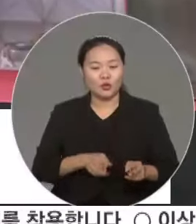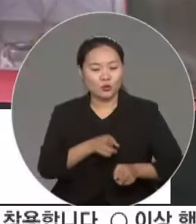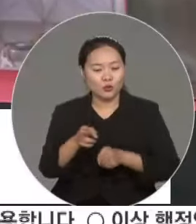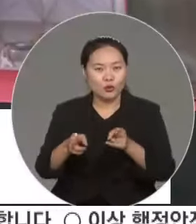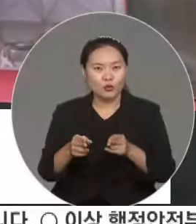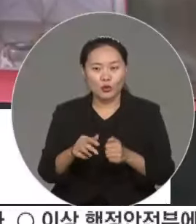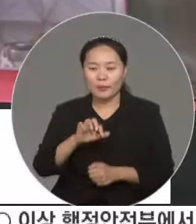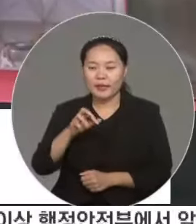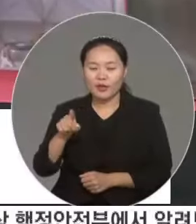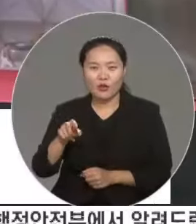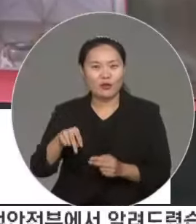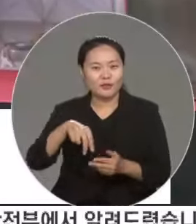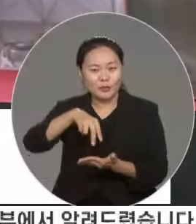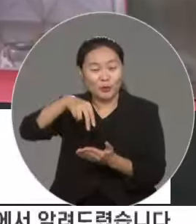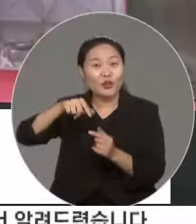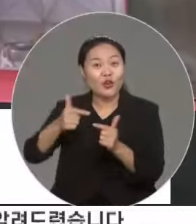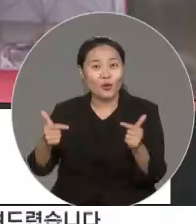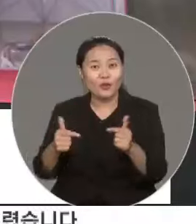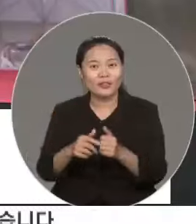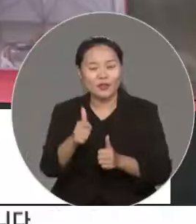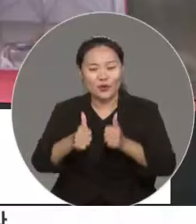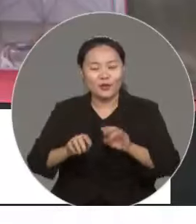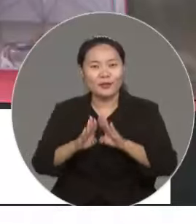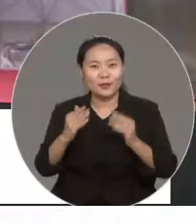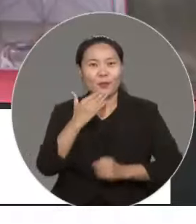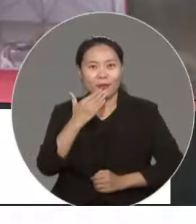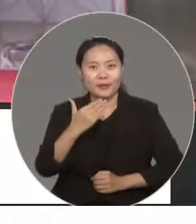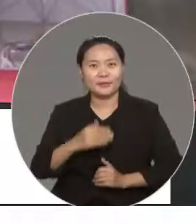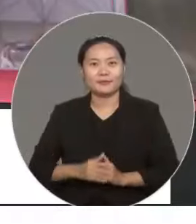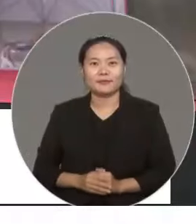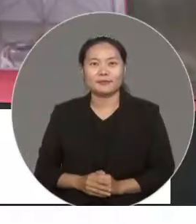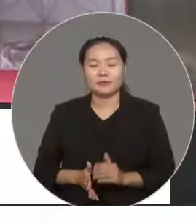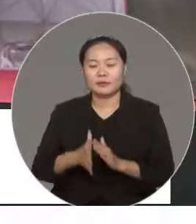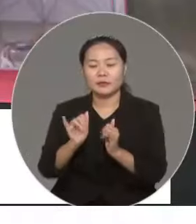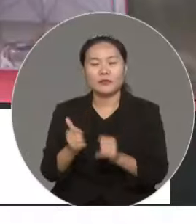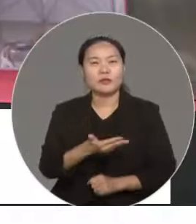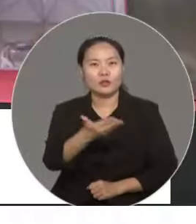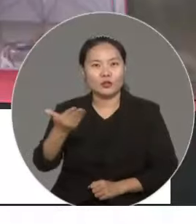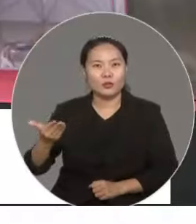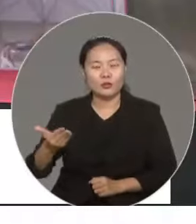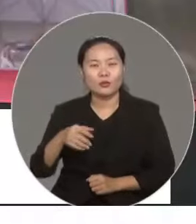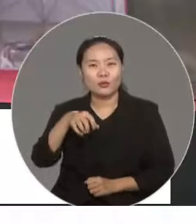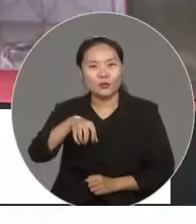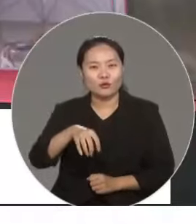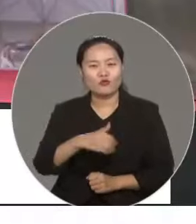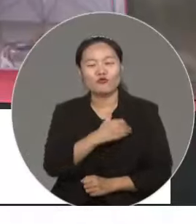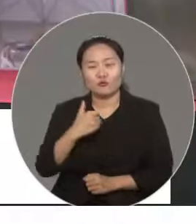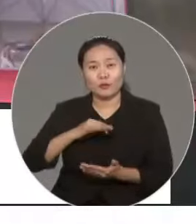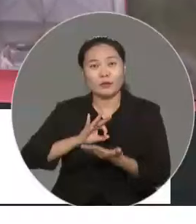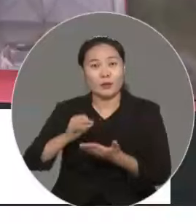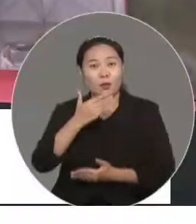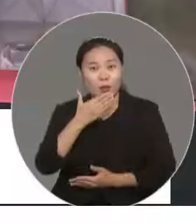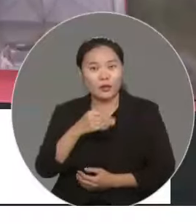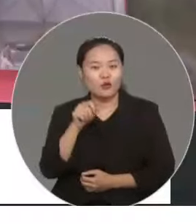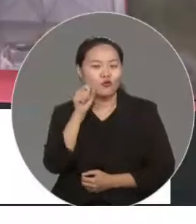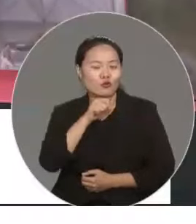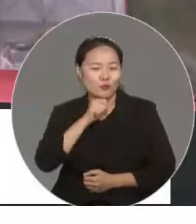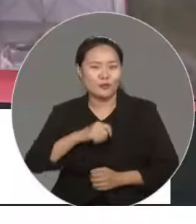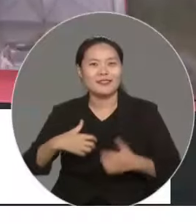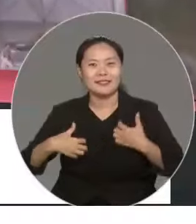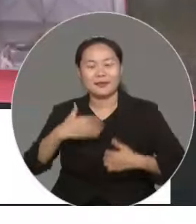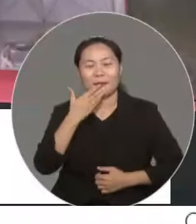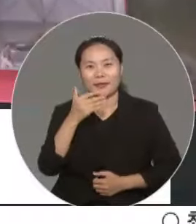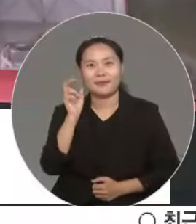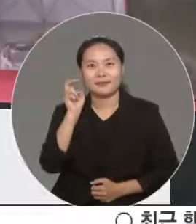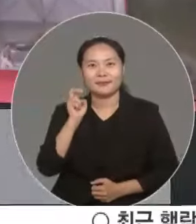쇼트트랙이나 피겨스케이팅 정도 단일 종목도 유치가 가능하고 우리 시민들도 이 시설을 충분히 이용하고 여가 공간으로 활용될